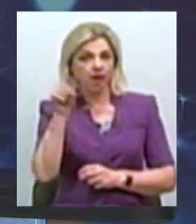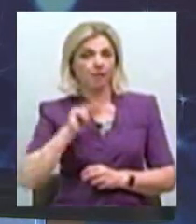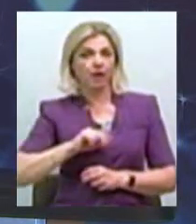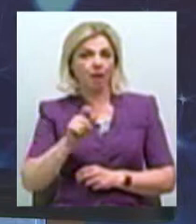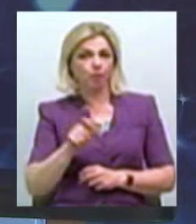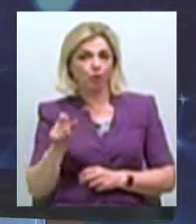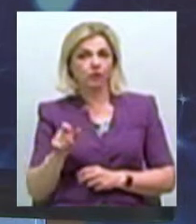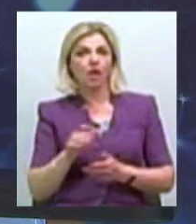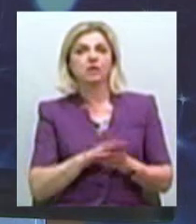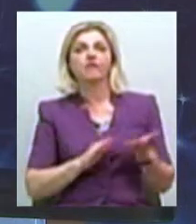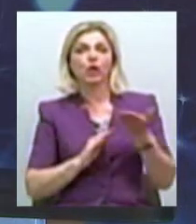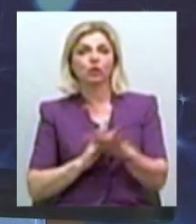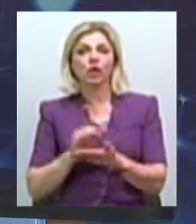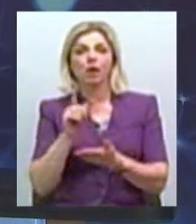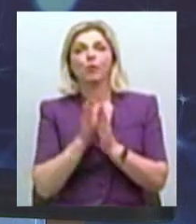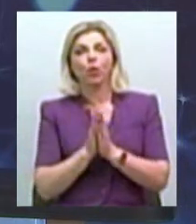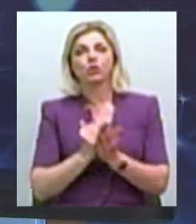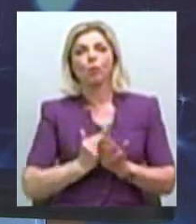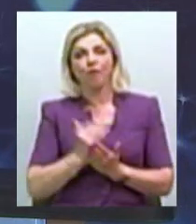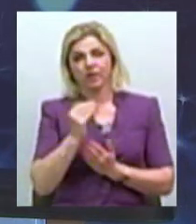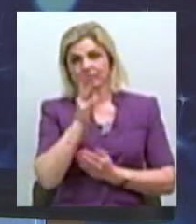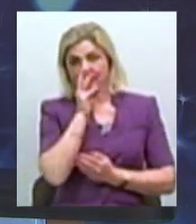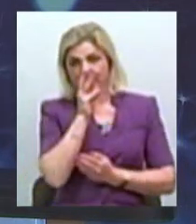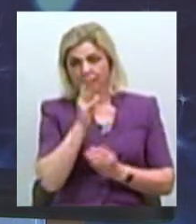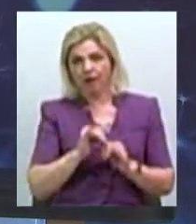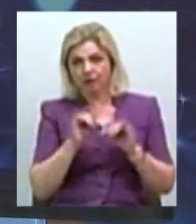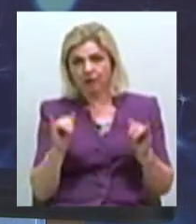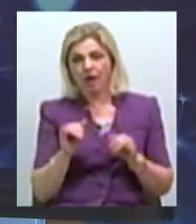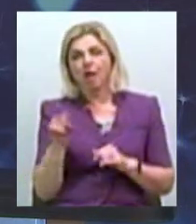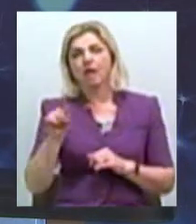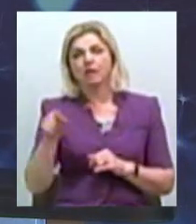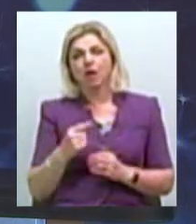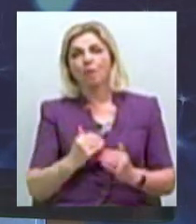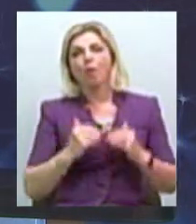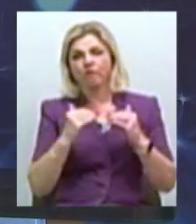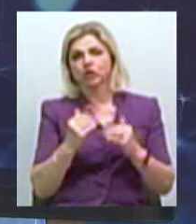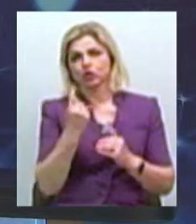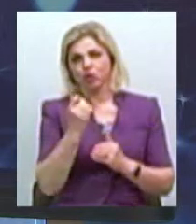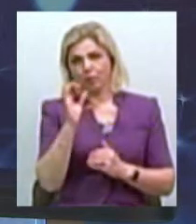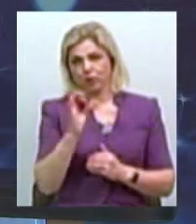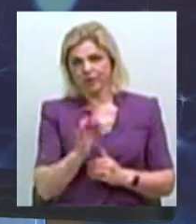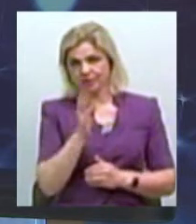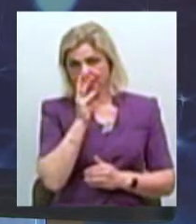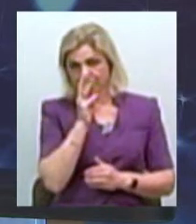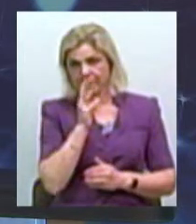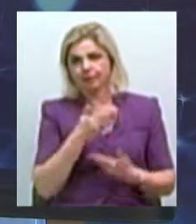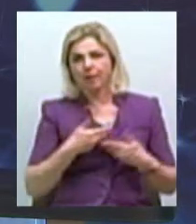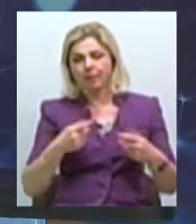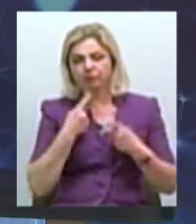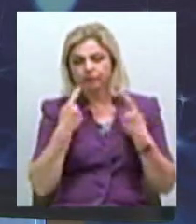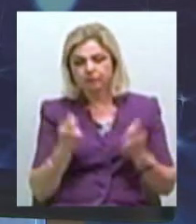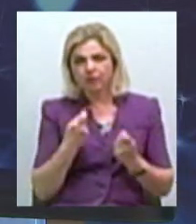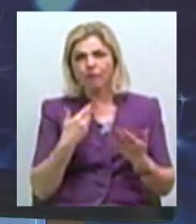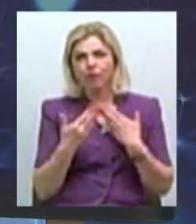вони звернулися за підвищенням заробітної плати. Їх вимогою було підвищення на 100%. Ми дуже ретельно підійшли